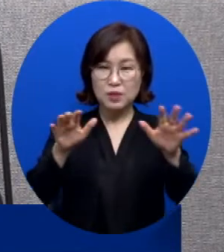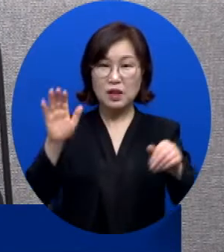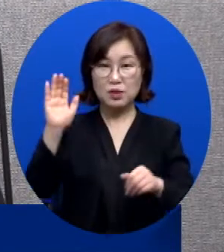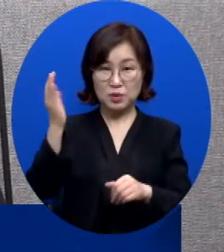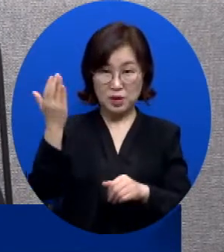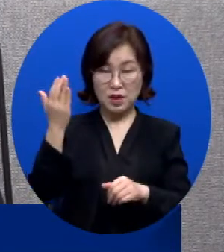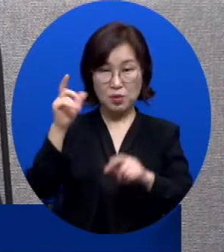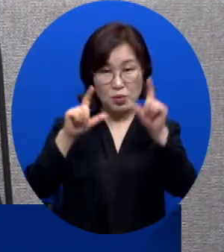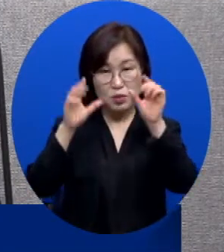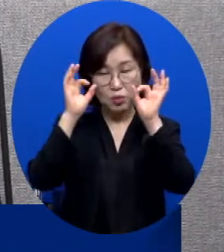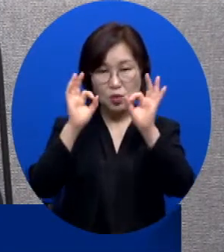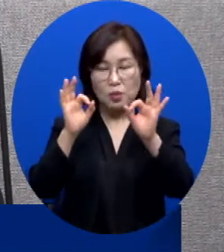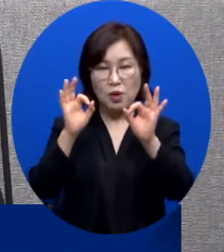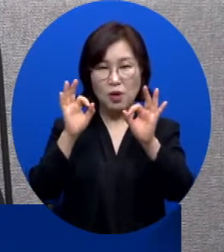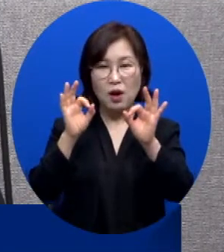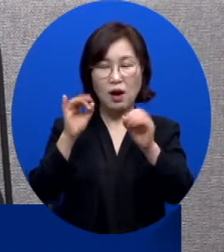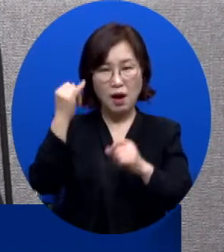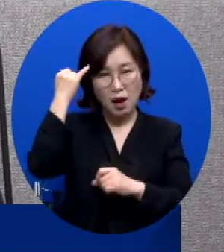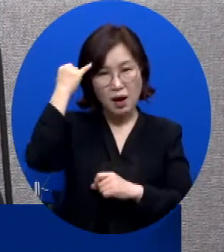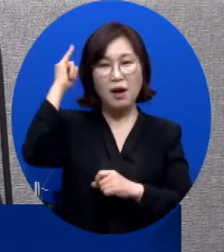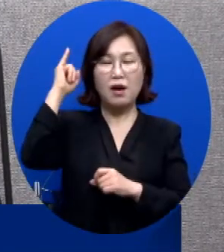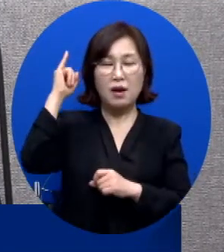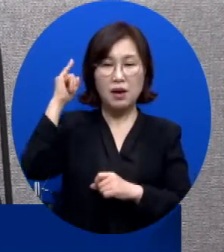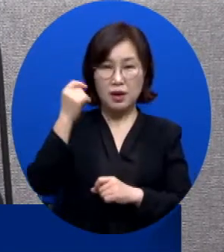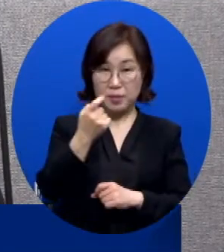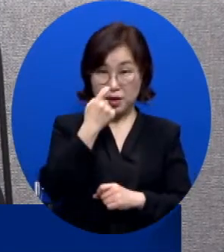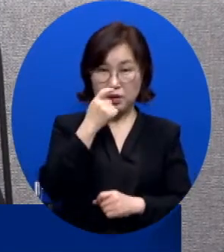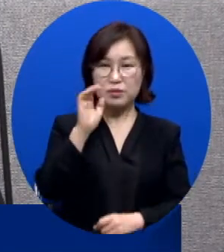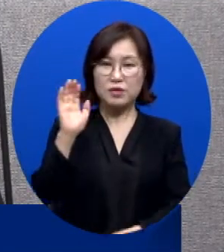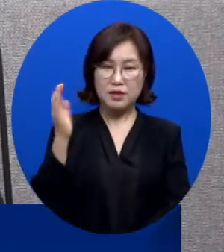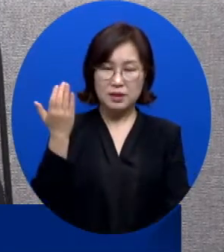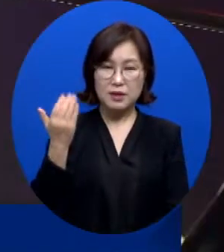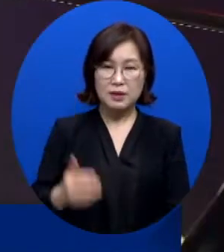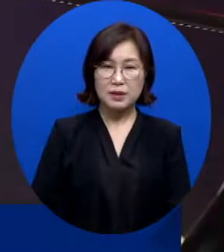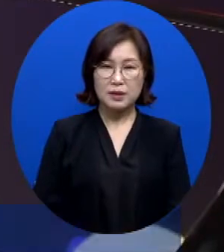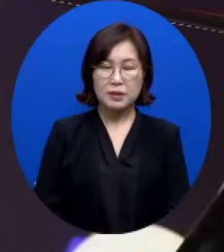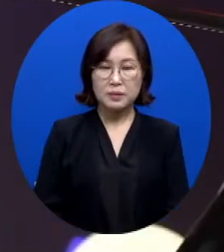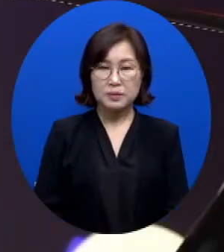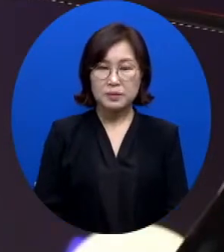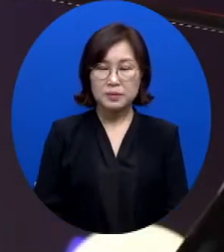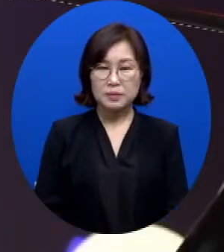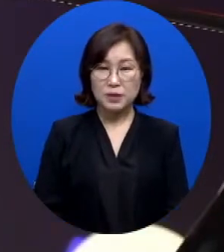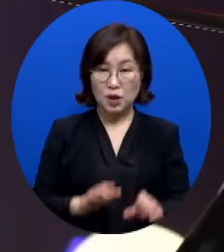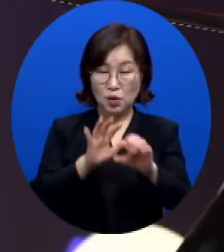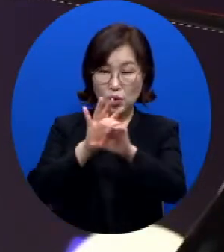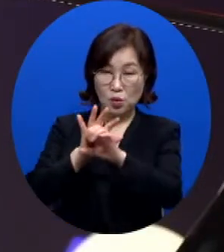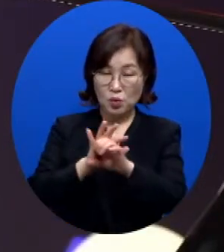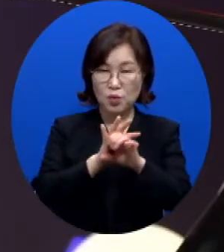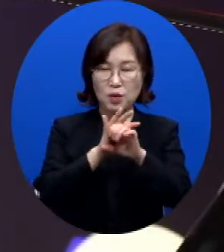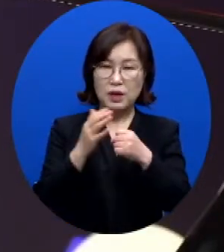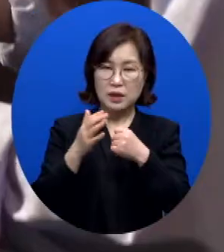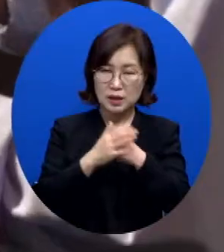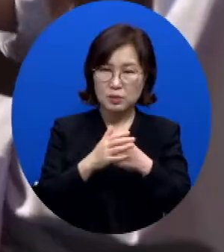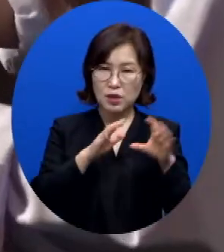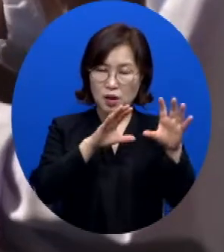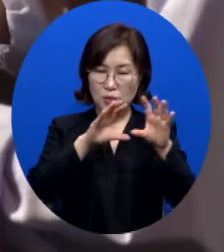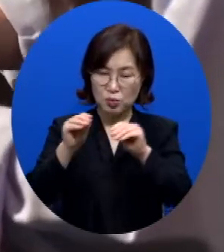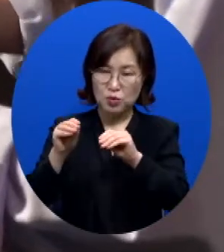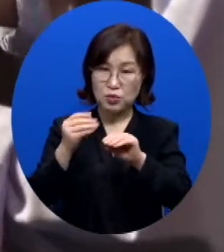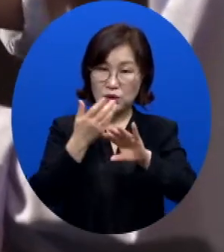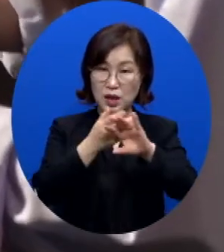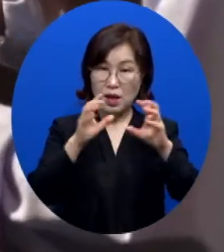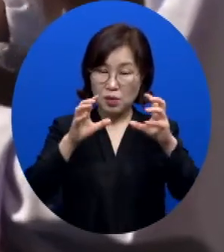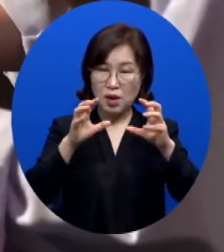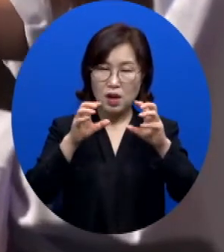되게 많은 아이디어를 얻고 배움을 얻는 그런 순간들인 것 같아요. 코로나19 팬데믹으로 멈춘 해외 선교